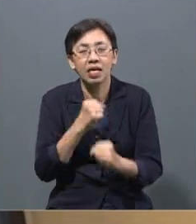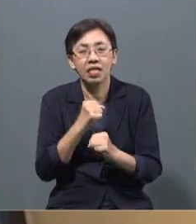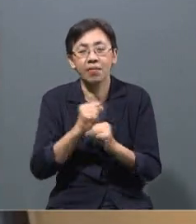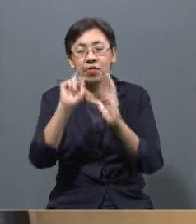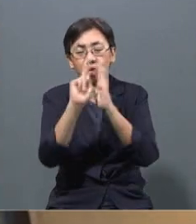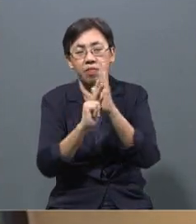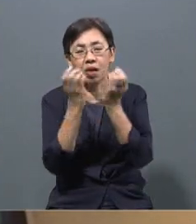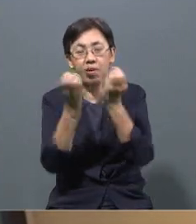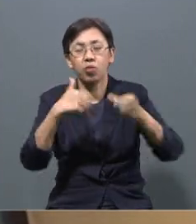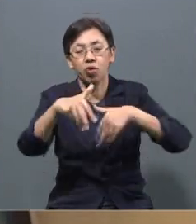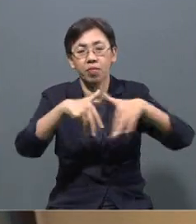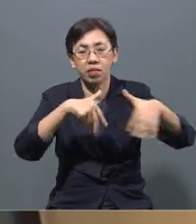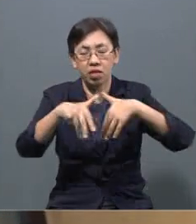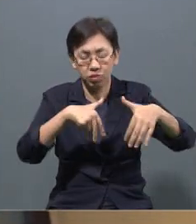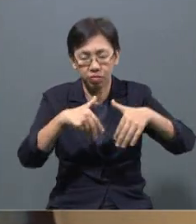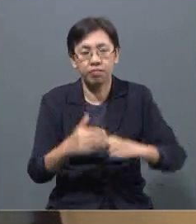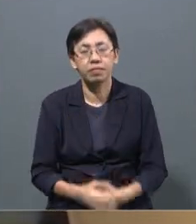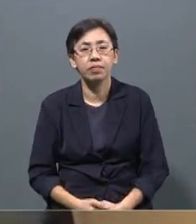ชาชนหลักการเป็นตรงนี้